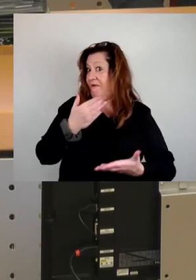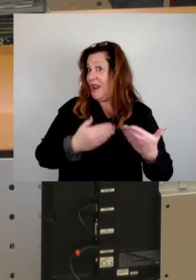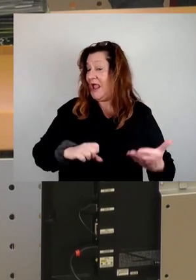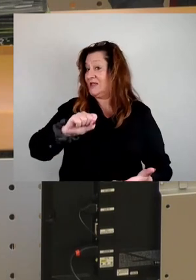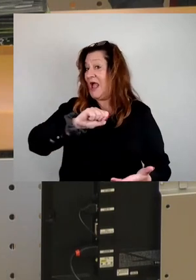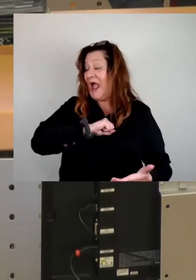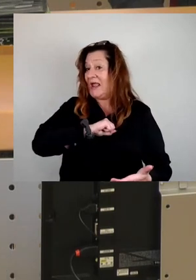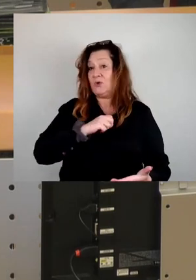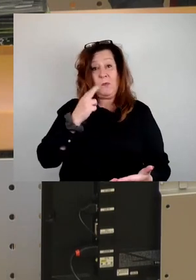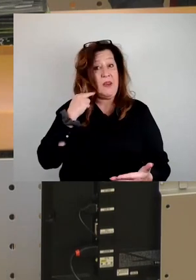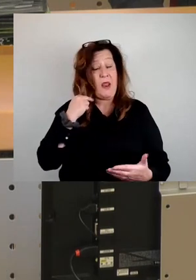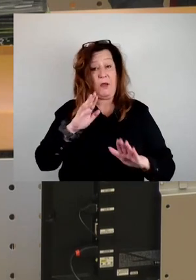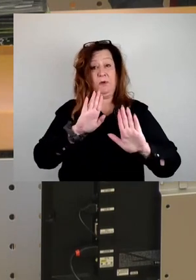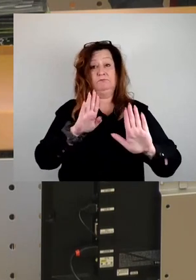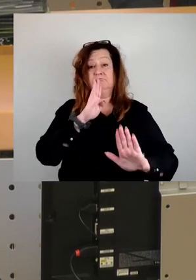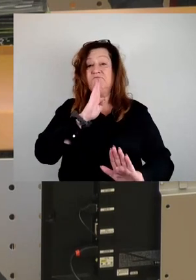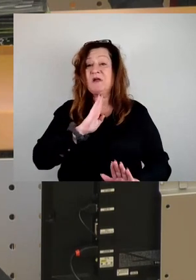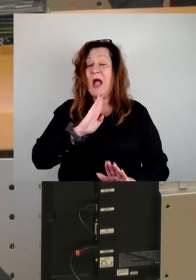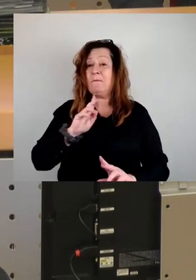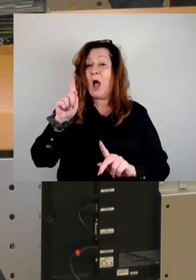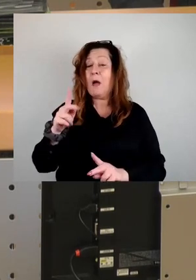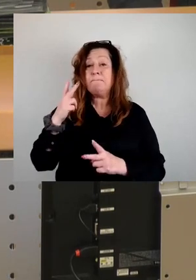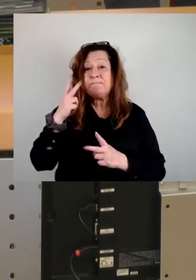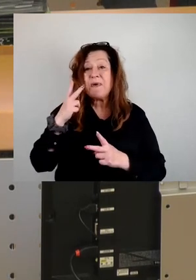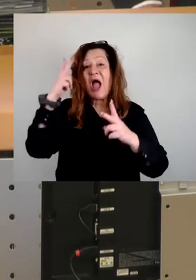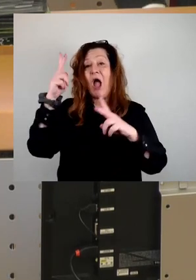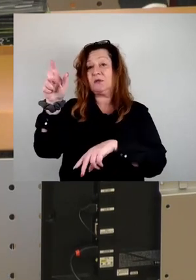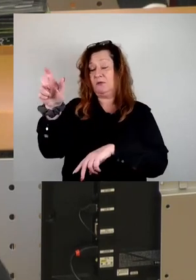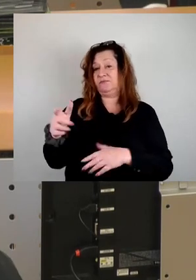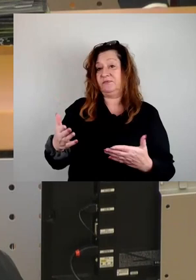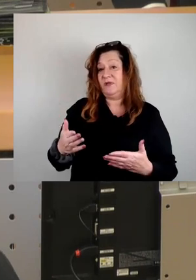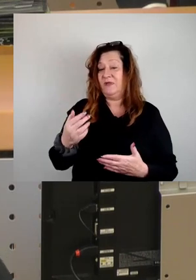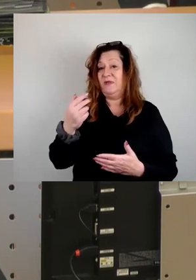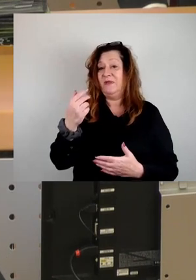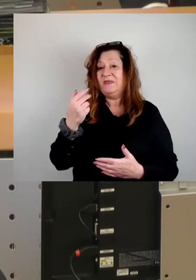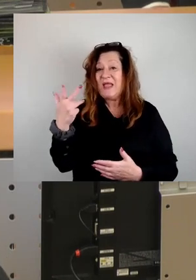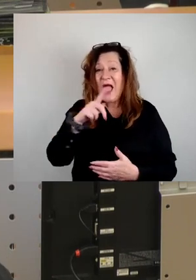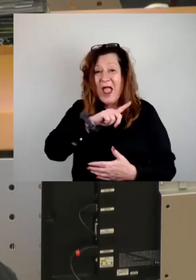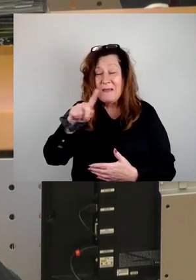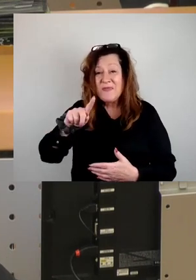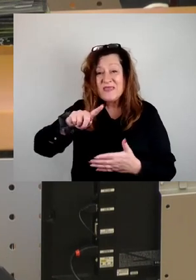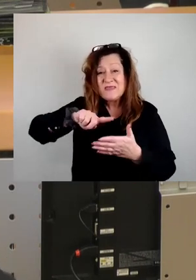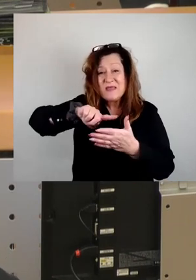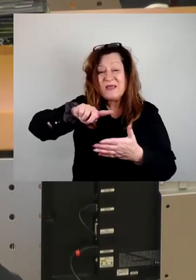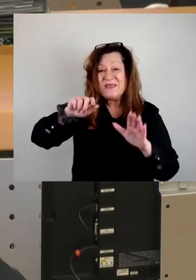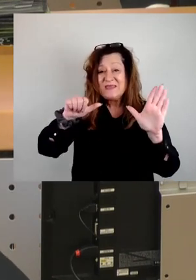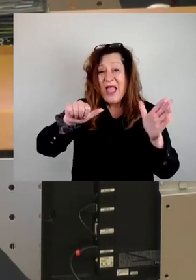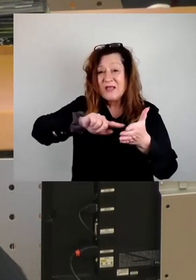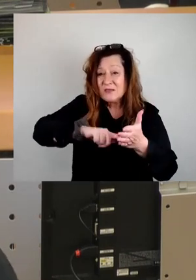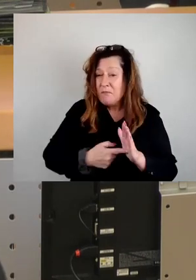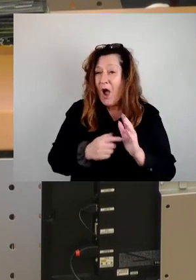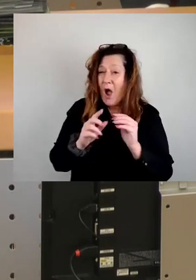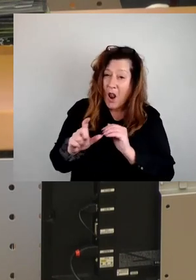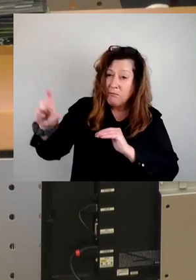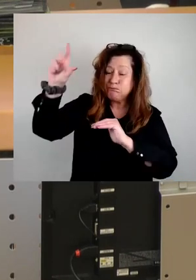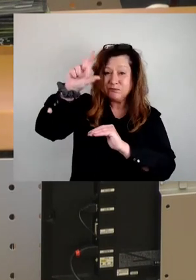eine verachtenswerte Kreatur ist. Das 3- bis 6-fache des sogenannten Marktwertes verlangt der gierige Raffke von der Stadt, die